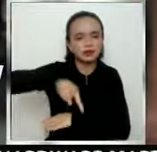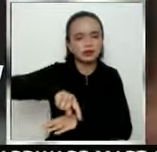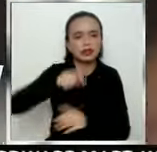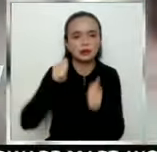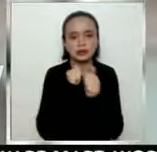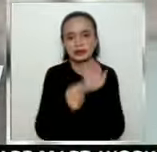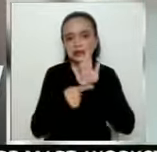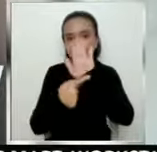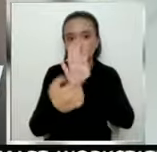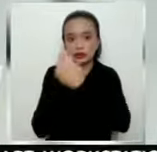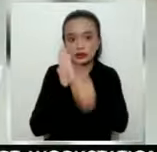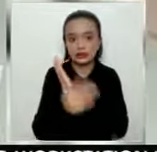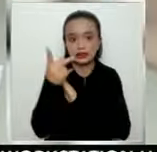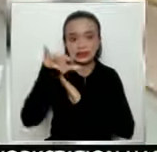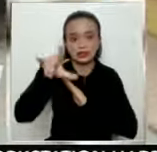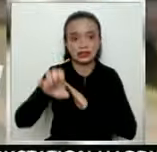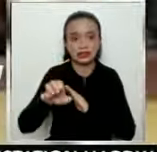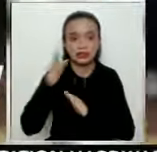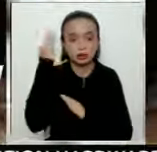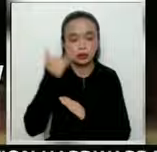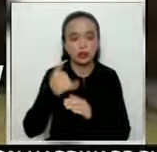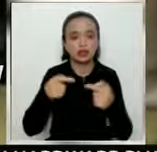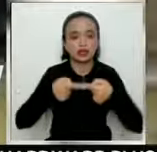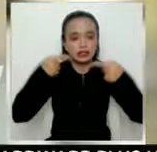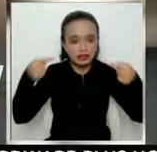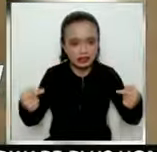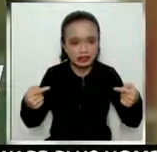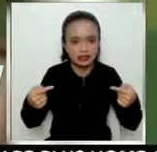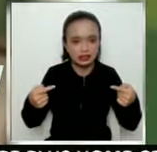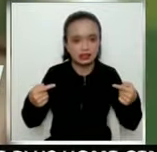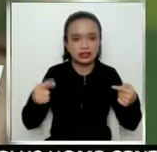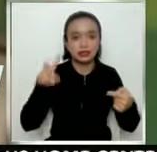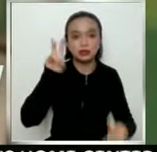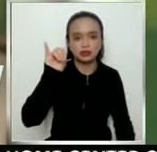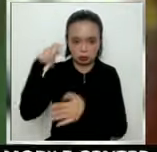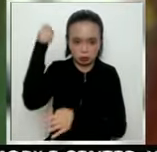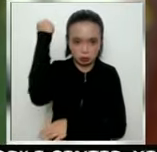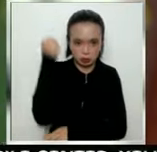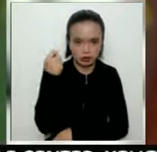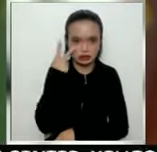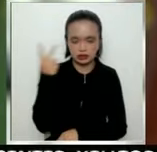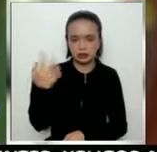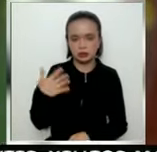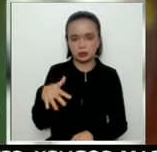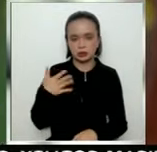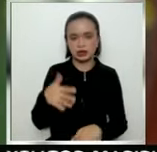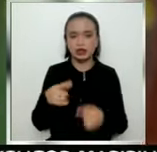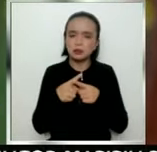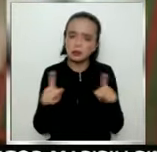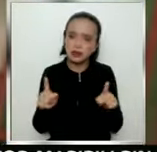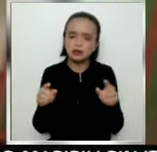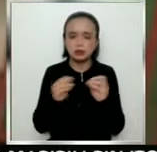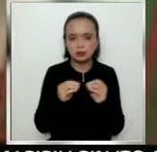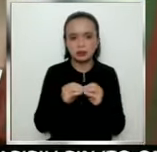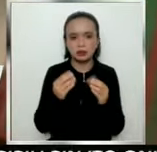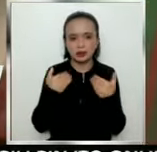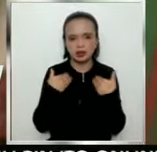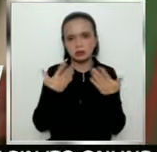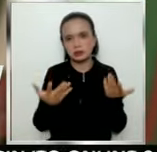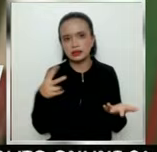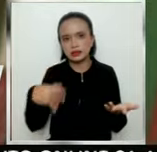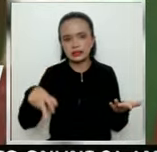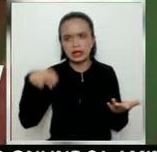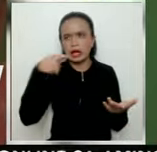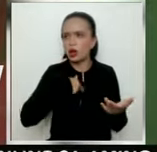si Kylie habang kalaban si Vina Brenica. Medyo mataas na yung lipad niya ron, pero mas may tataas pa dun. Naalala ko,